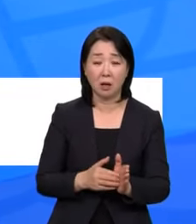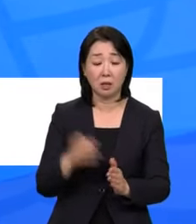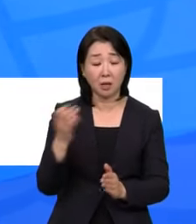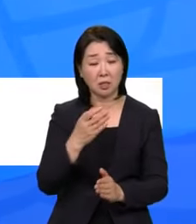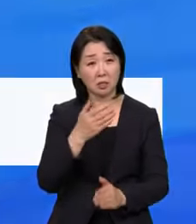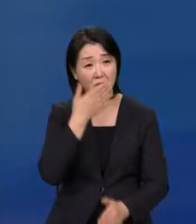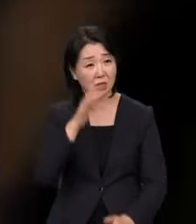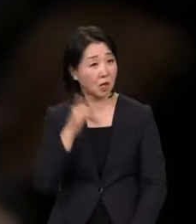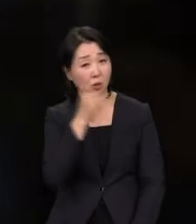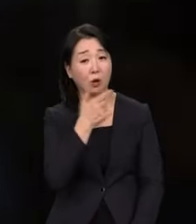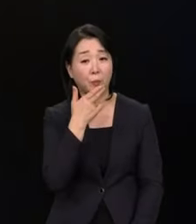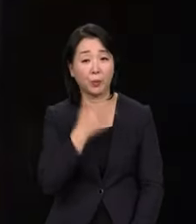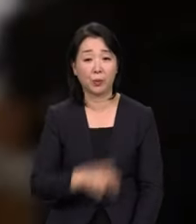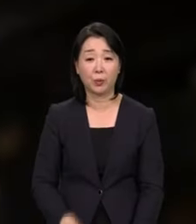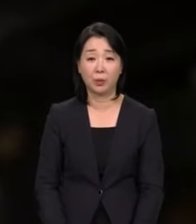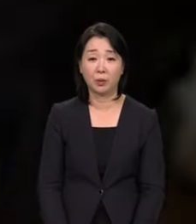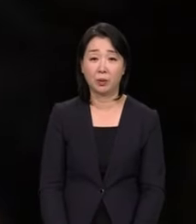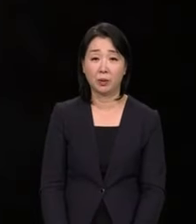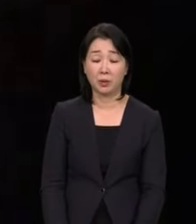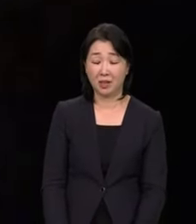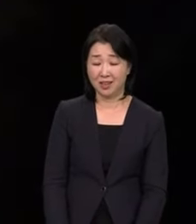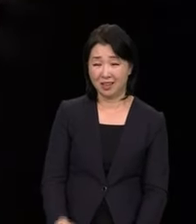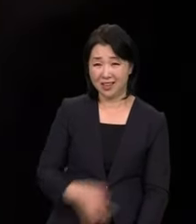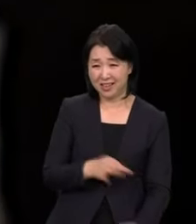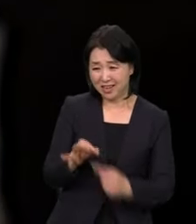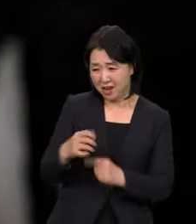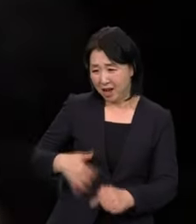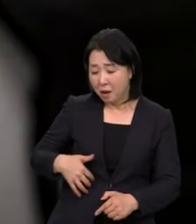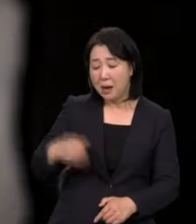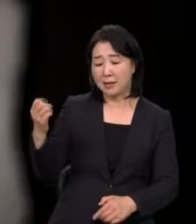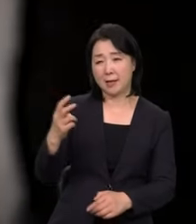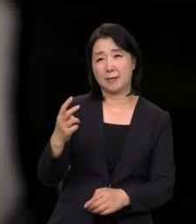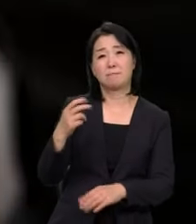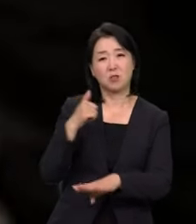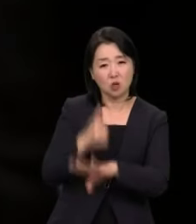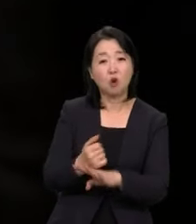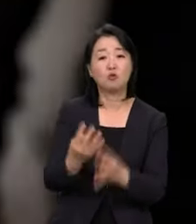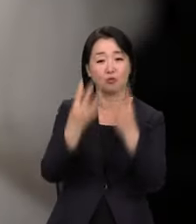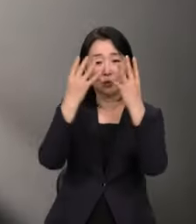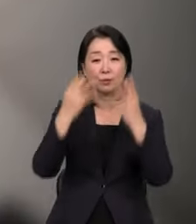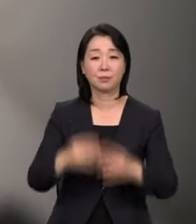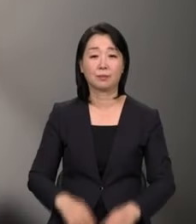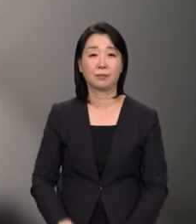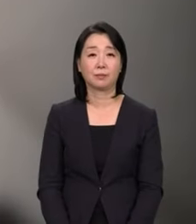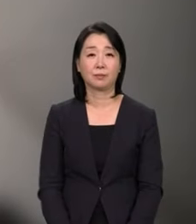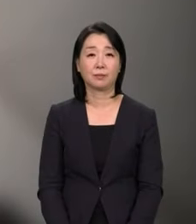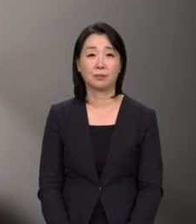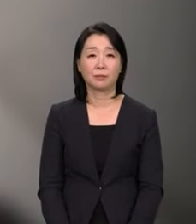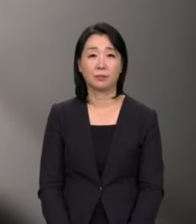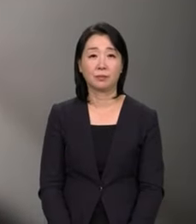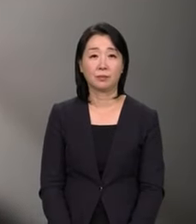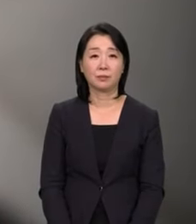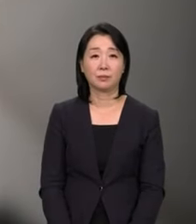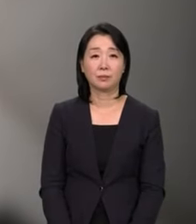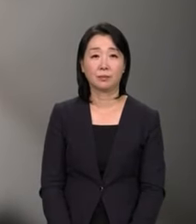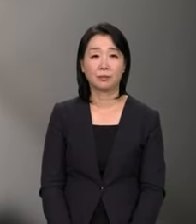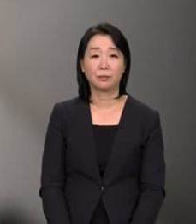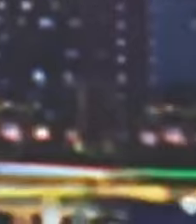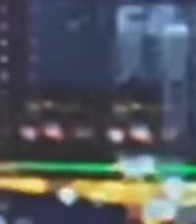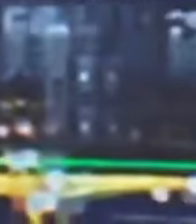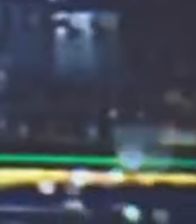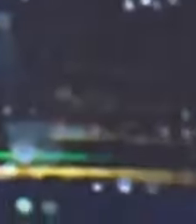전화는 안 합니다. 돌아온 장현매는 결국 구속됐습니다. JTBC 정진명입니다.